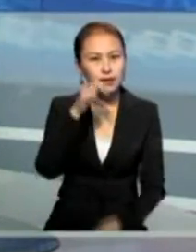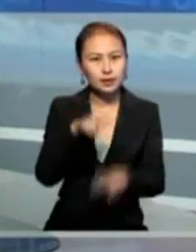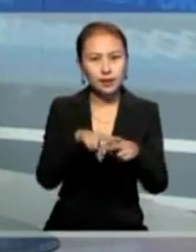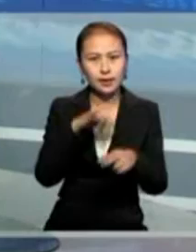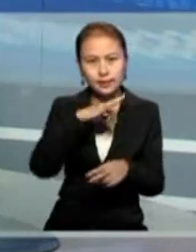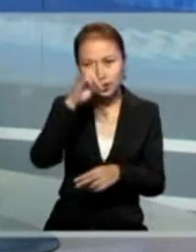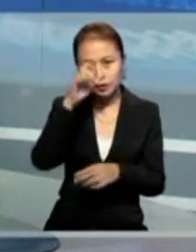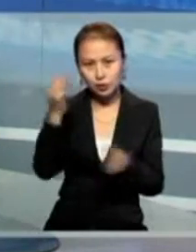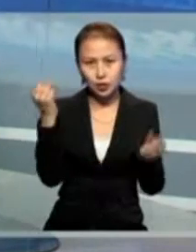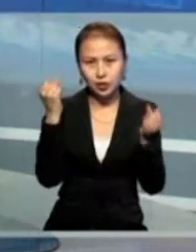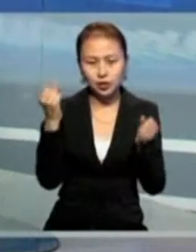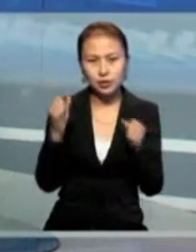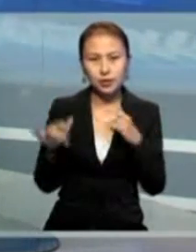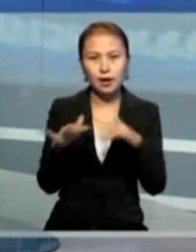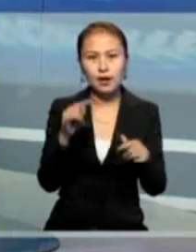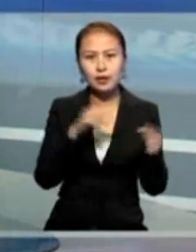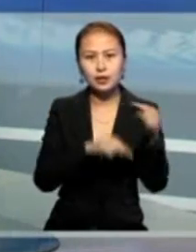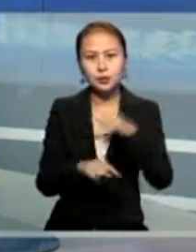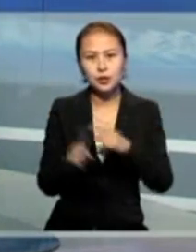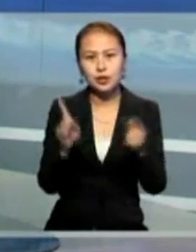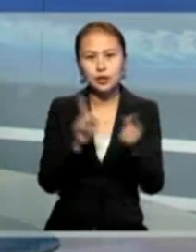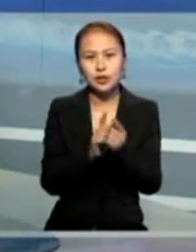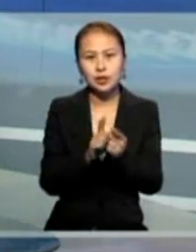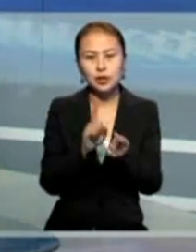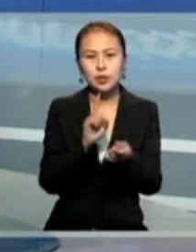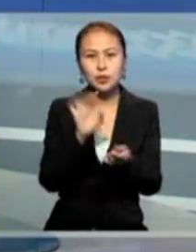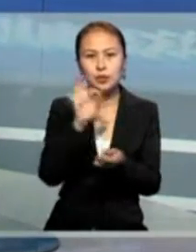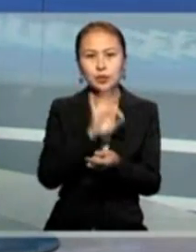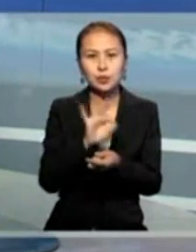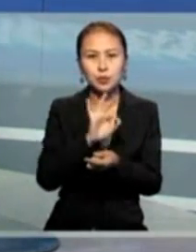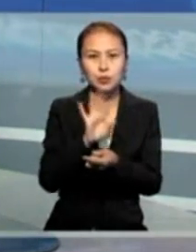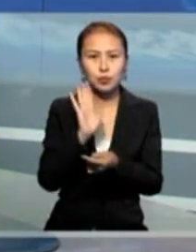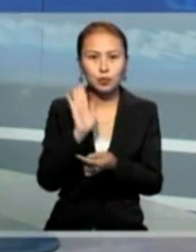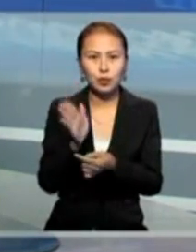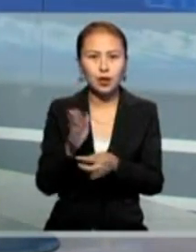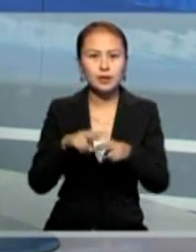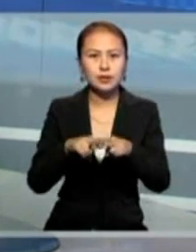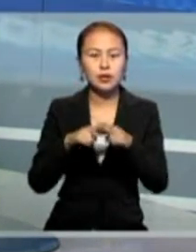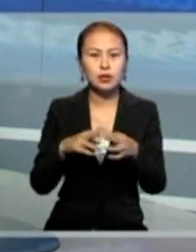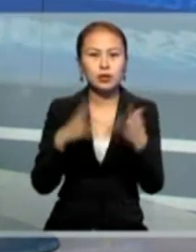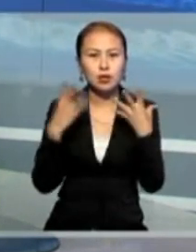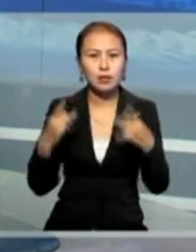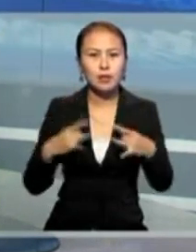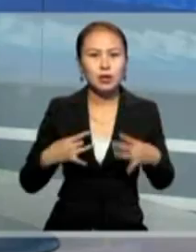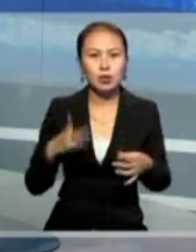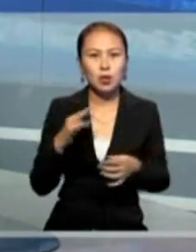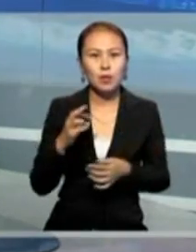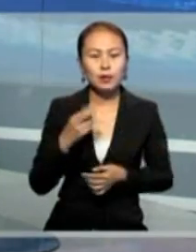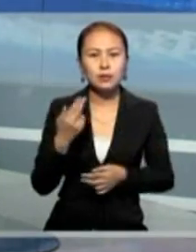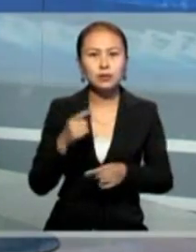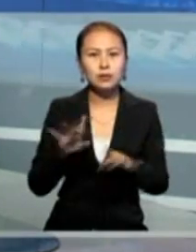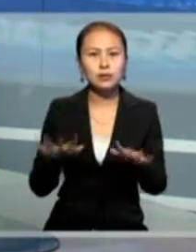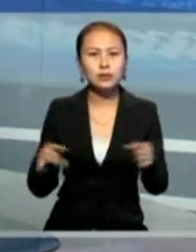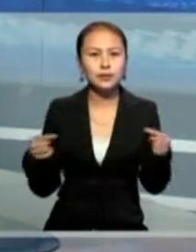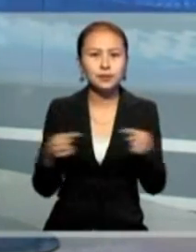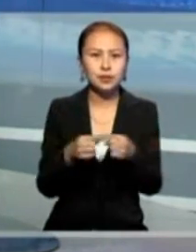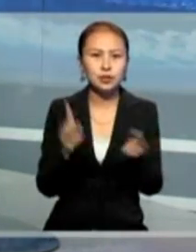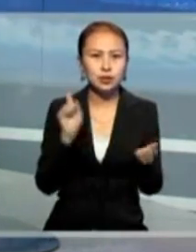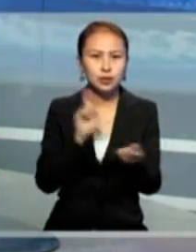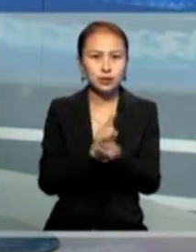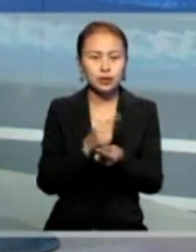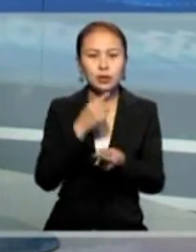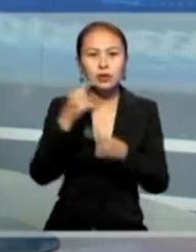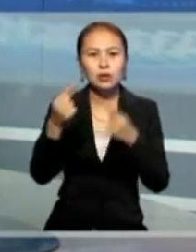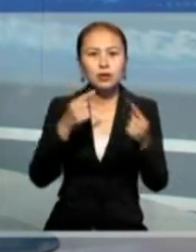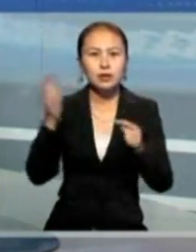Ертең Астанадағы Қазақстан спорт кешенінде аралас жекпе-жектен келісті кездесулер өтеді. Астана күніне арналған Намат айқасы турниріне алыс